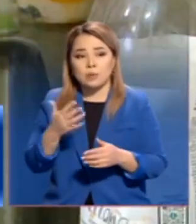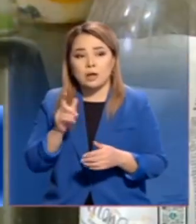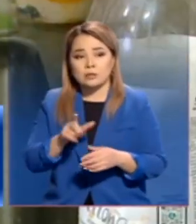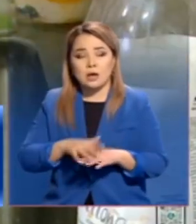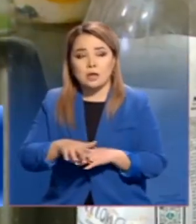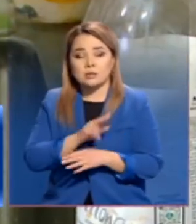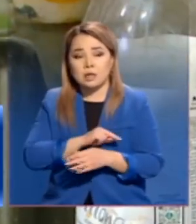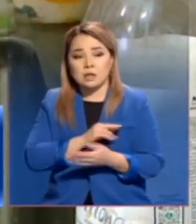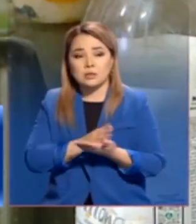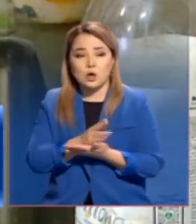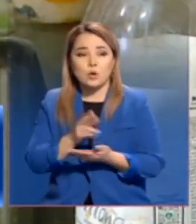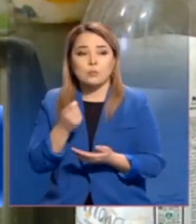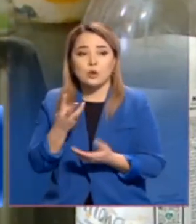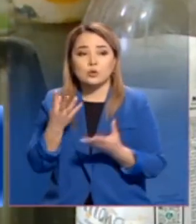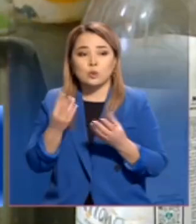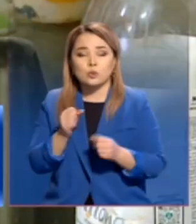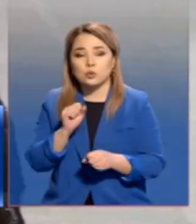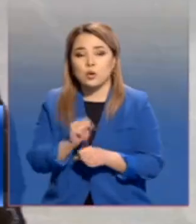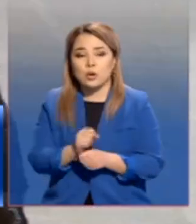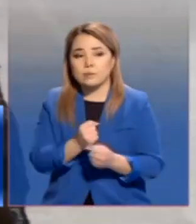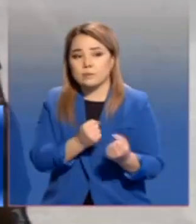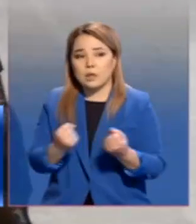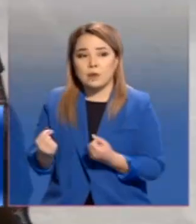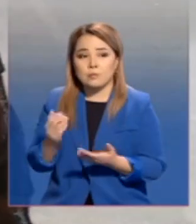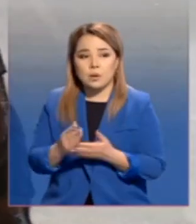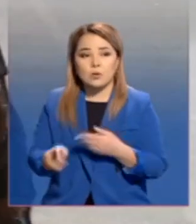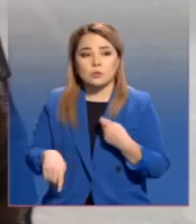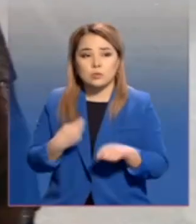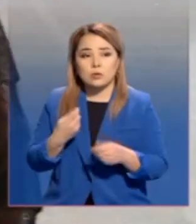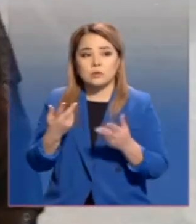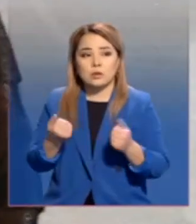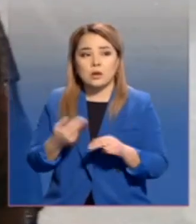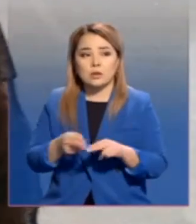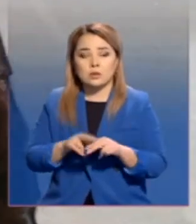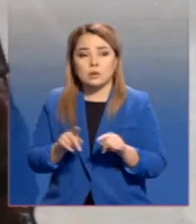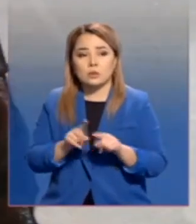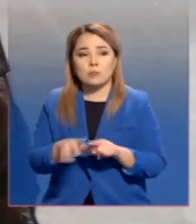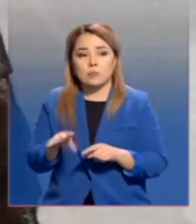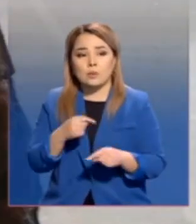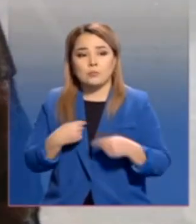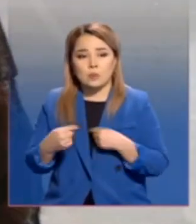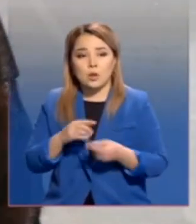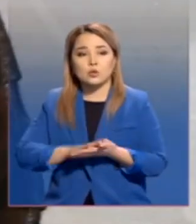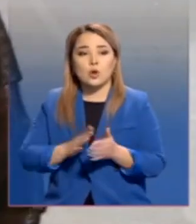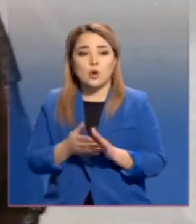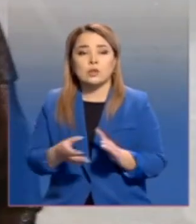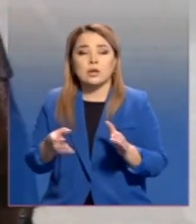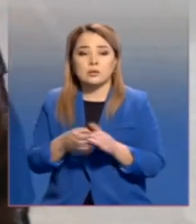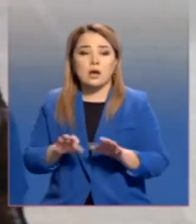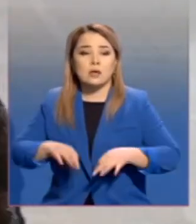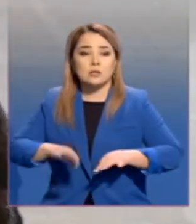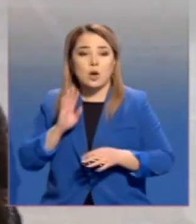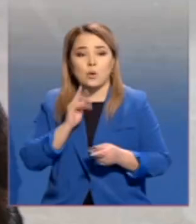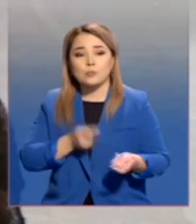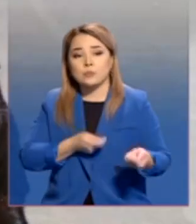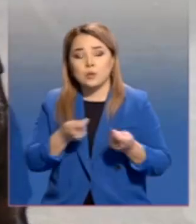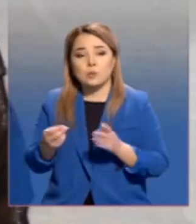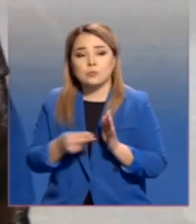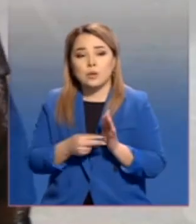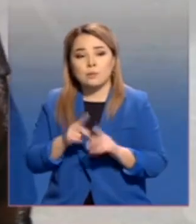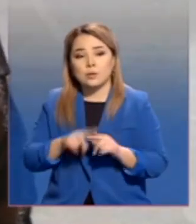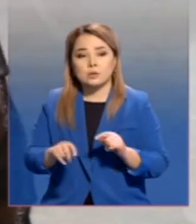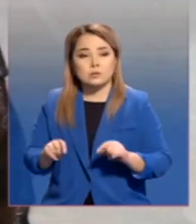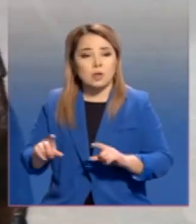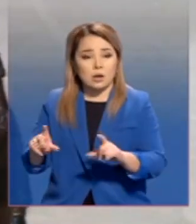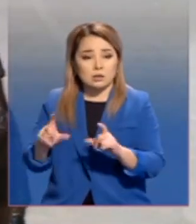еңбек ететін цехтің жұмысы бірнеше күнге тоқтап қалды. Это убытки. Естественно, это мы все сидим на договоре. Көлік пен су таситындар бағаны бірден